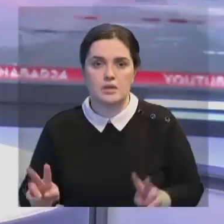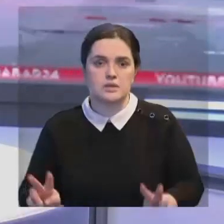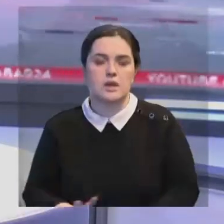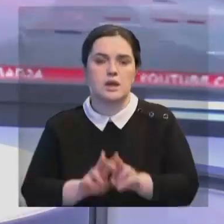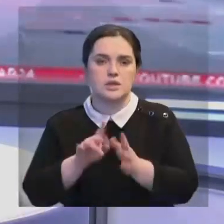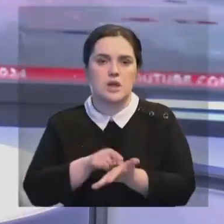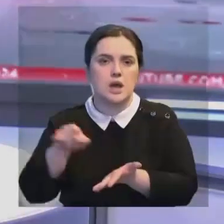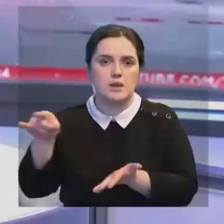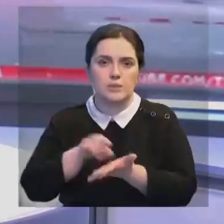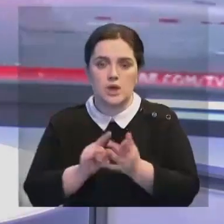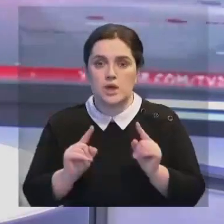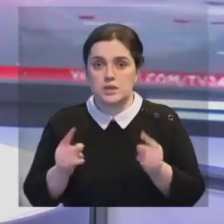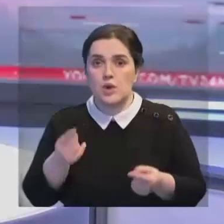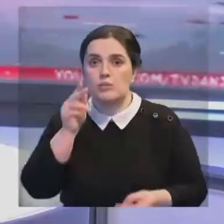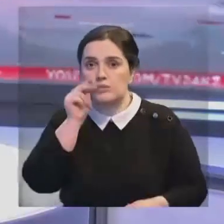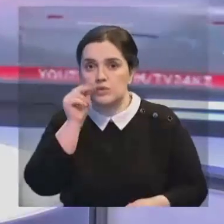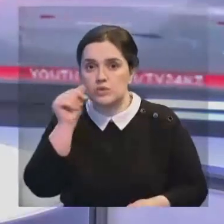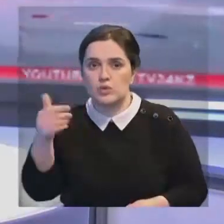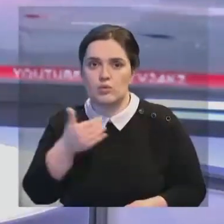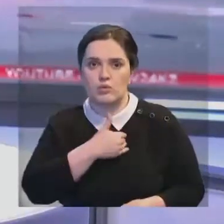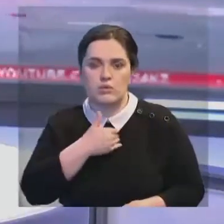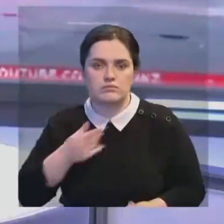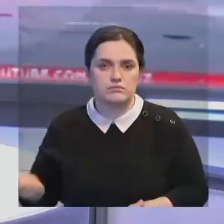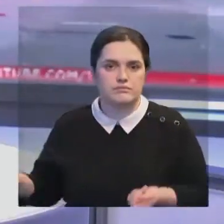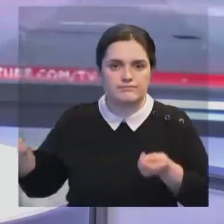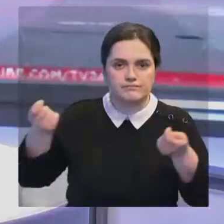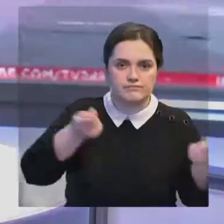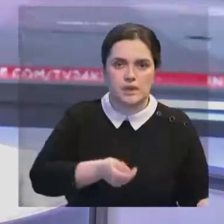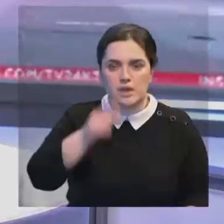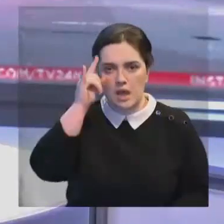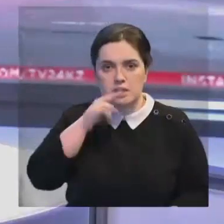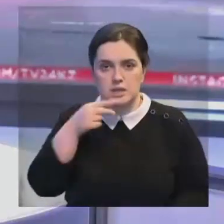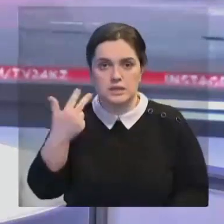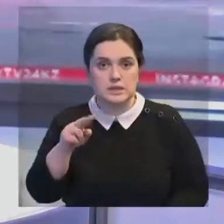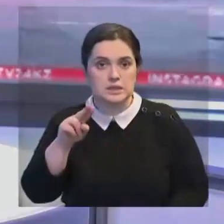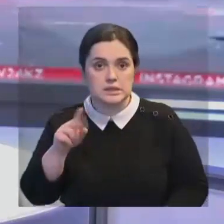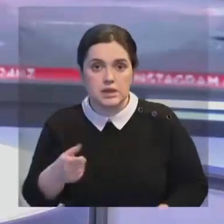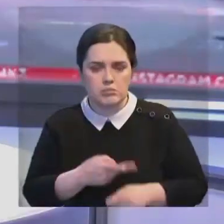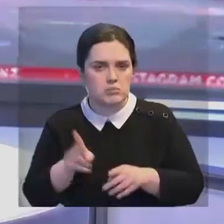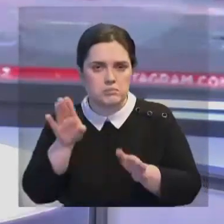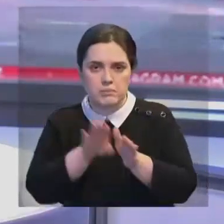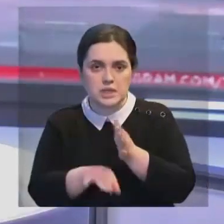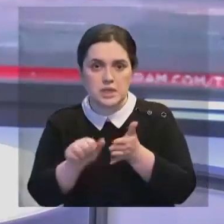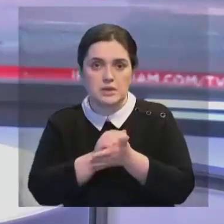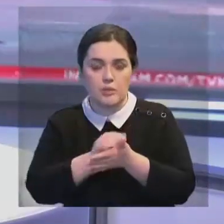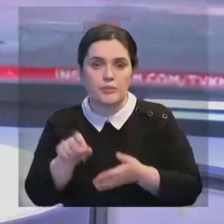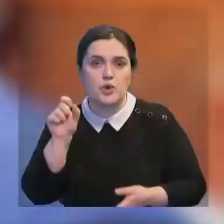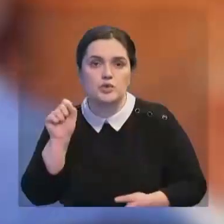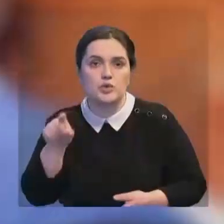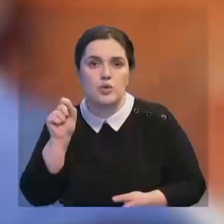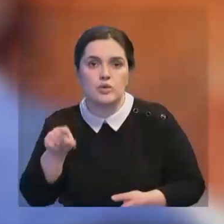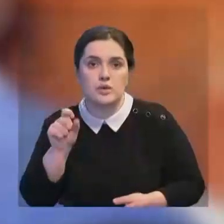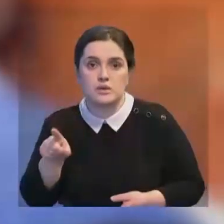В столичном аэропорту задержан мужчина, который пытался ввести в Казахстан более 30 килограммов незадекларированного золота.